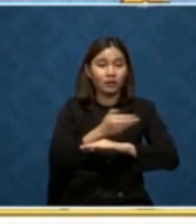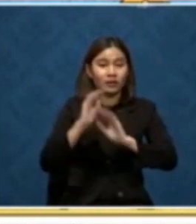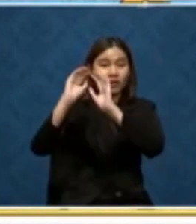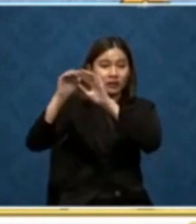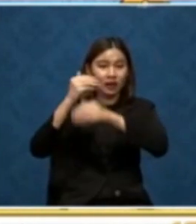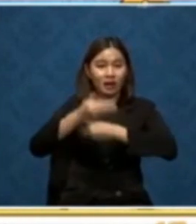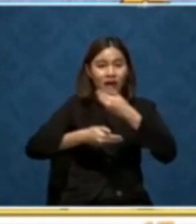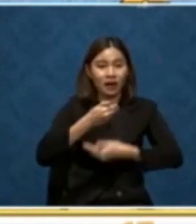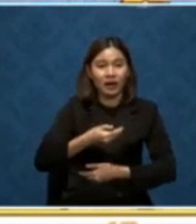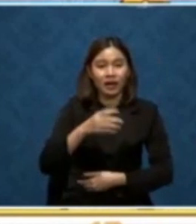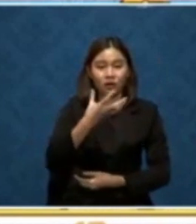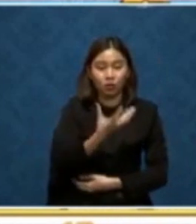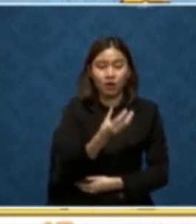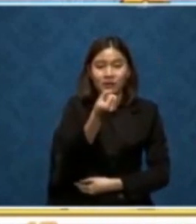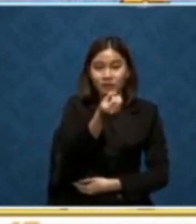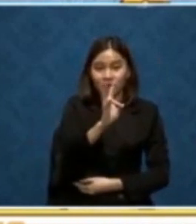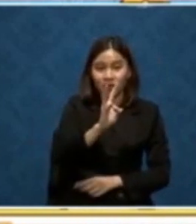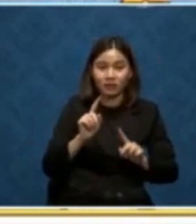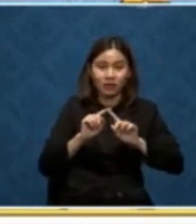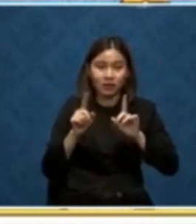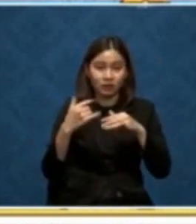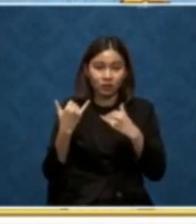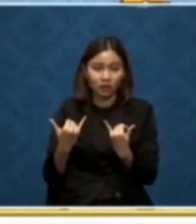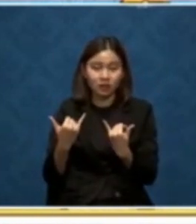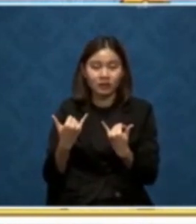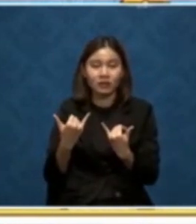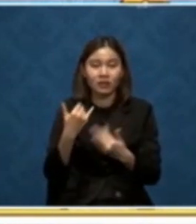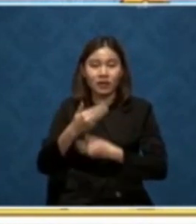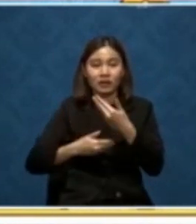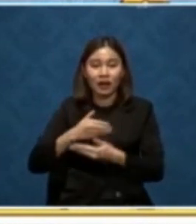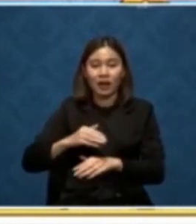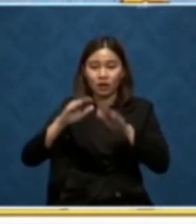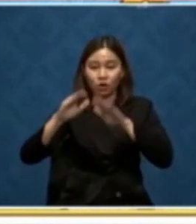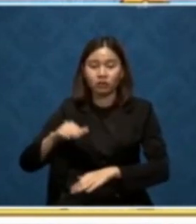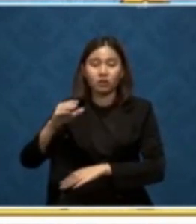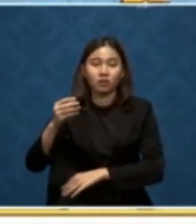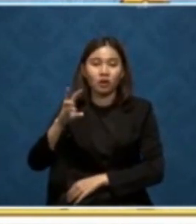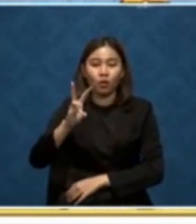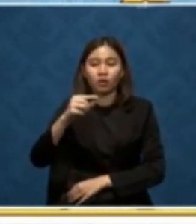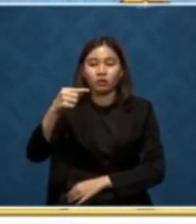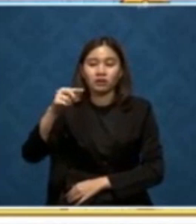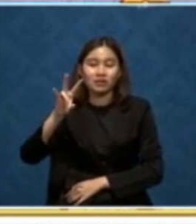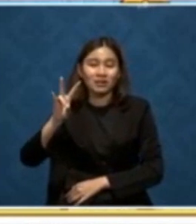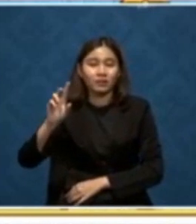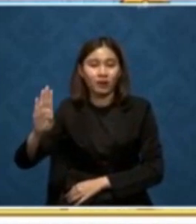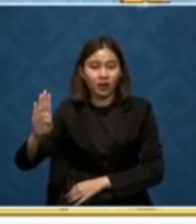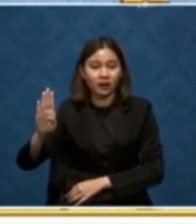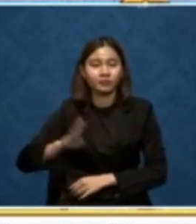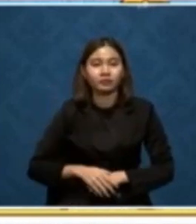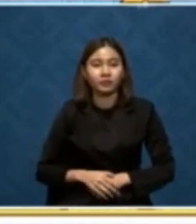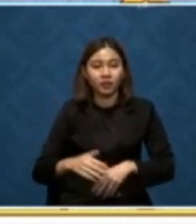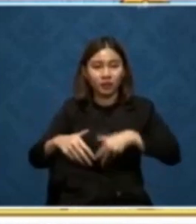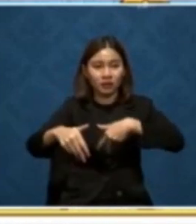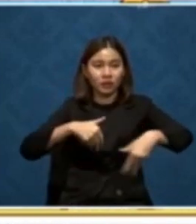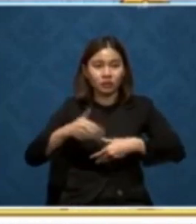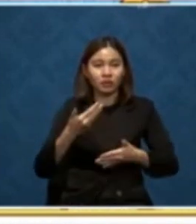าวลูกละ17บาทแต่มาบัดนี้ราคามะพร้าวลดลงเหลือเพียงลูกละ 6-7 บาทซึ่งประช